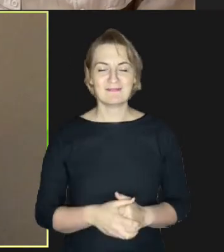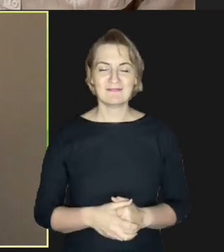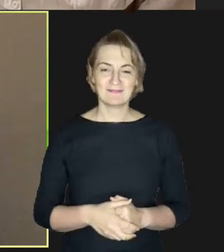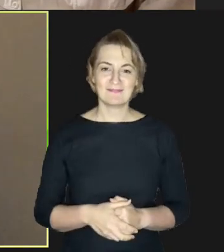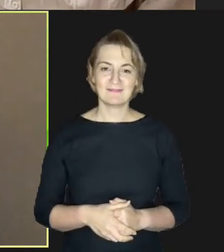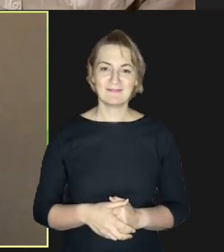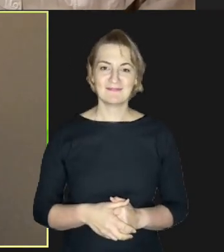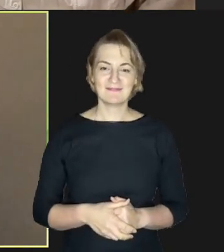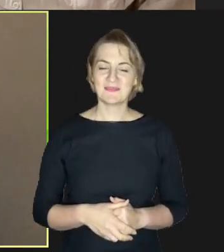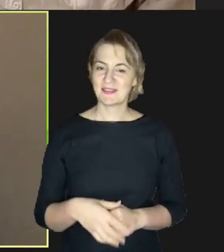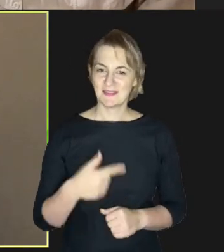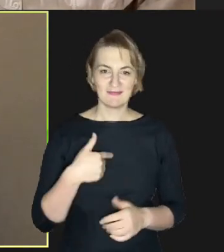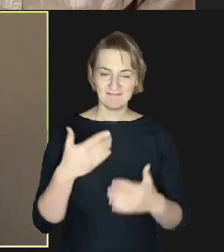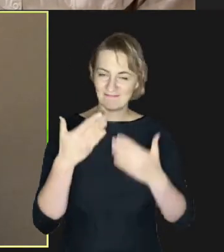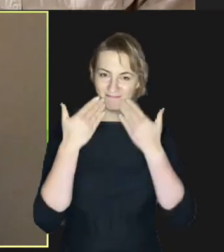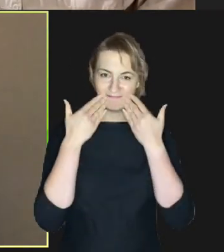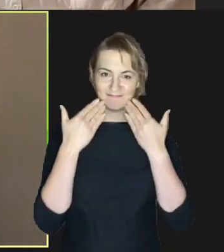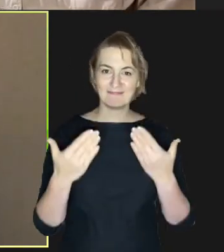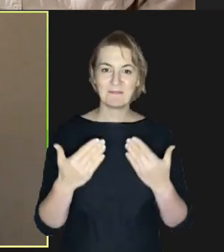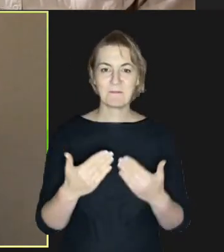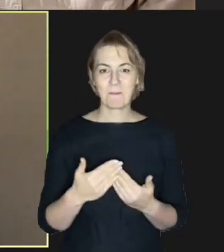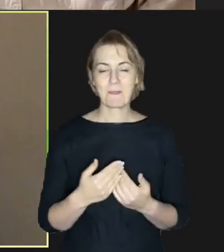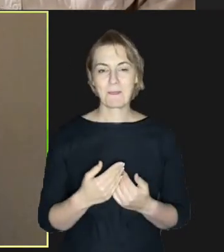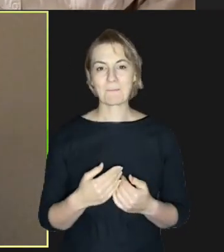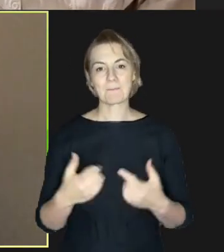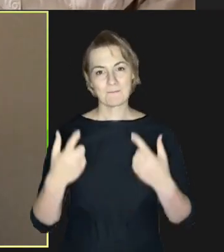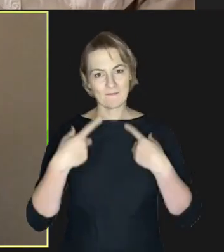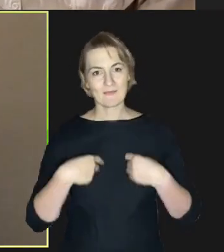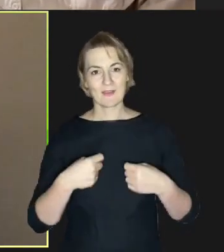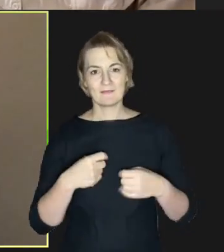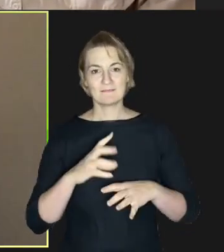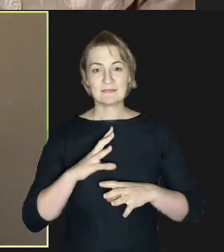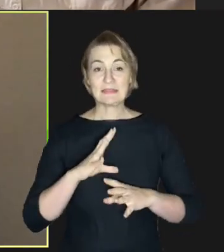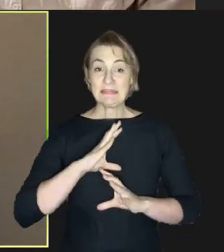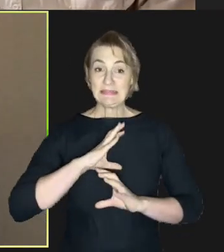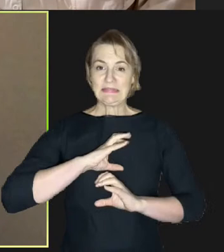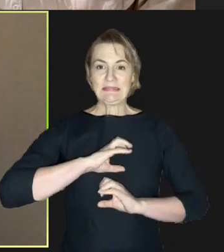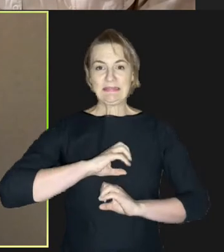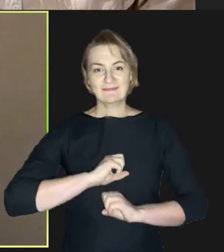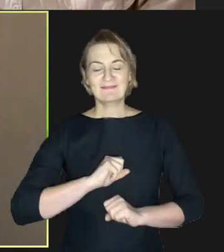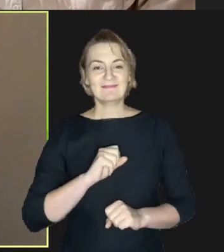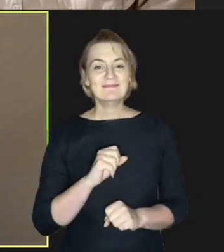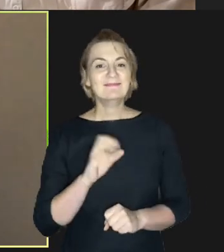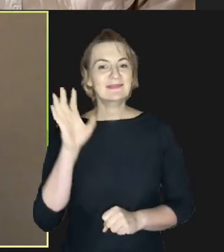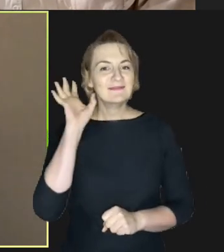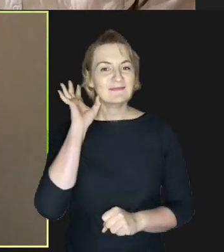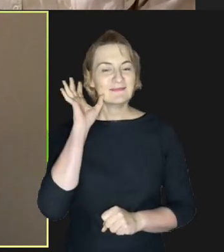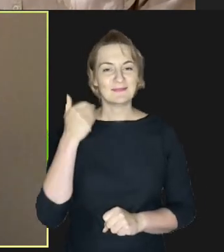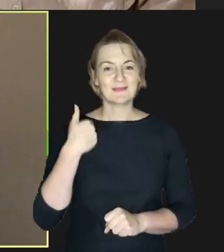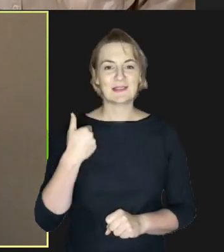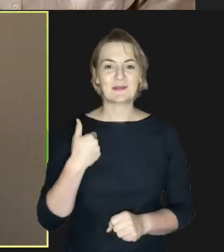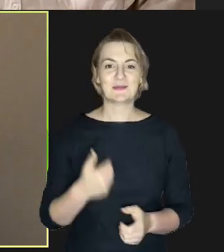Także bardzo dziękuję tym, którzy tam wytrzymali przed tymi ekranami